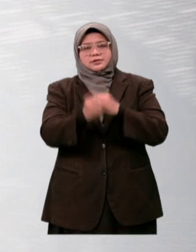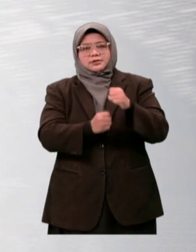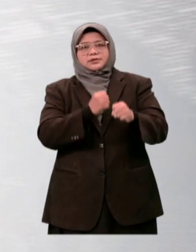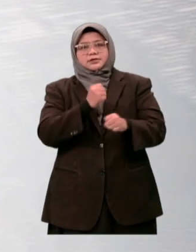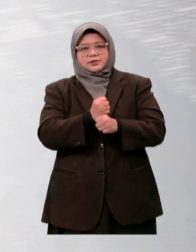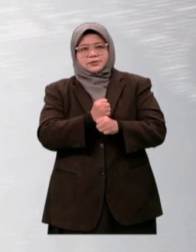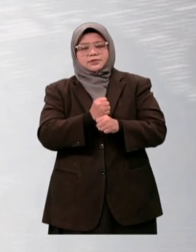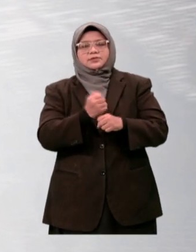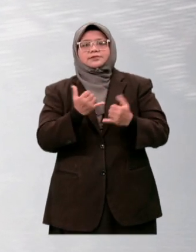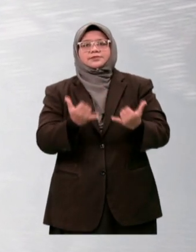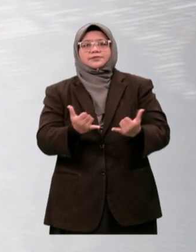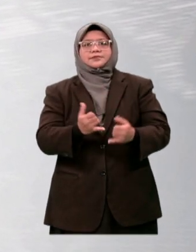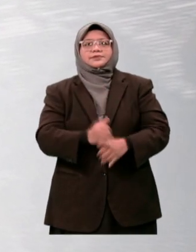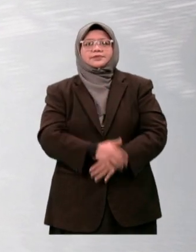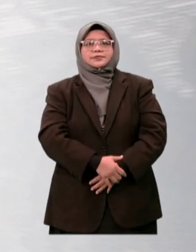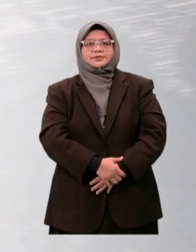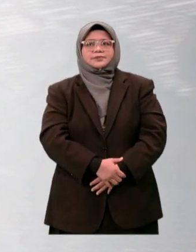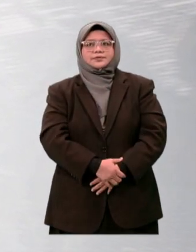tersebut